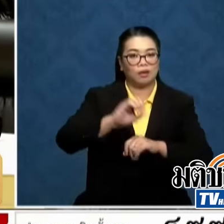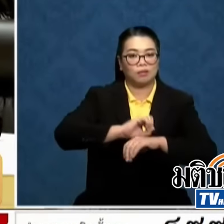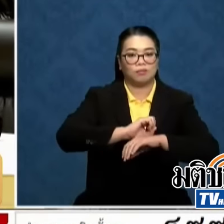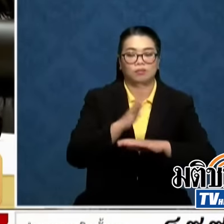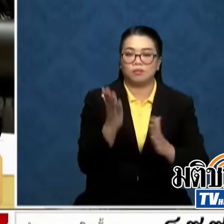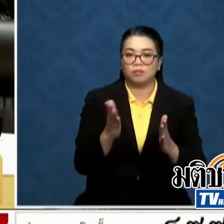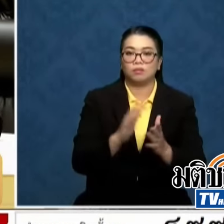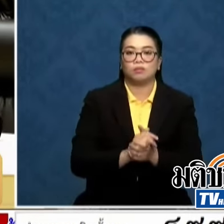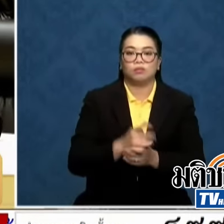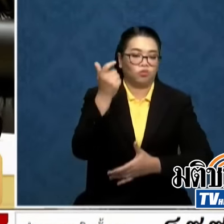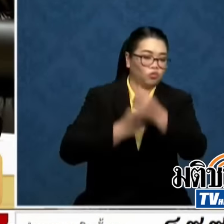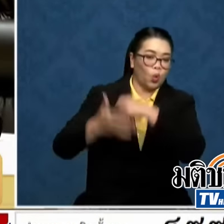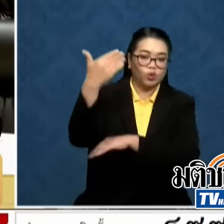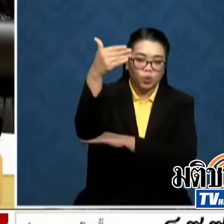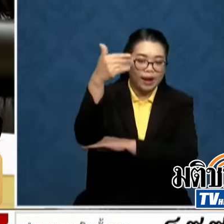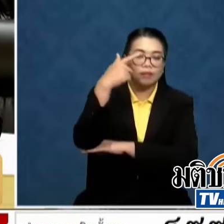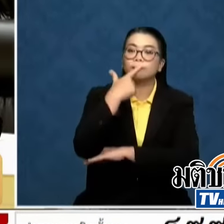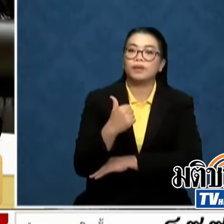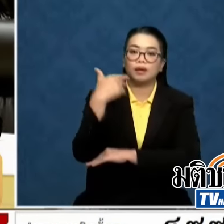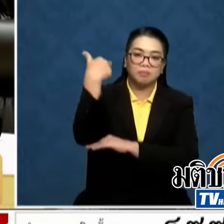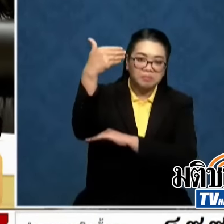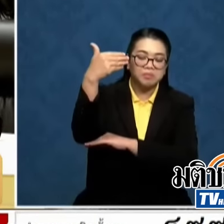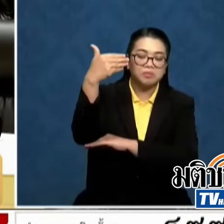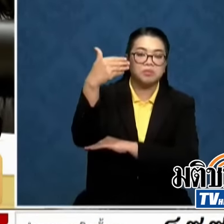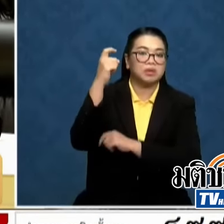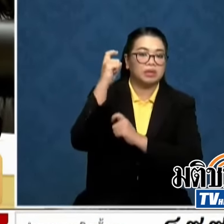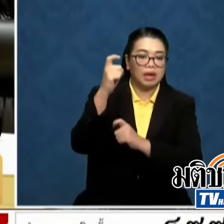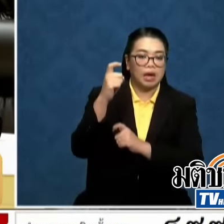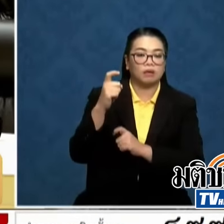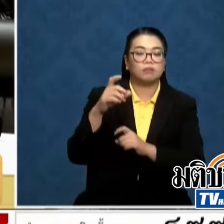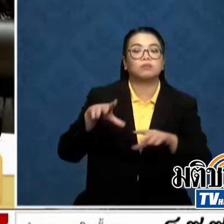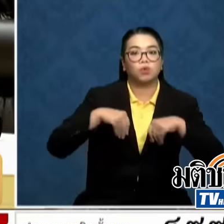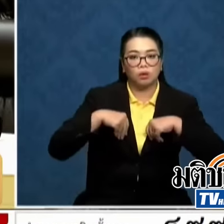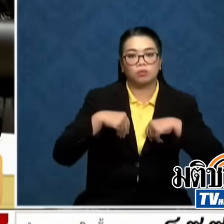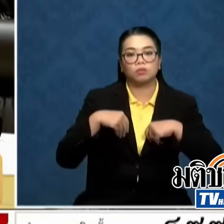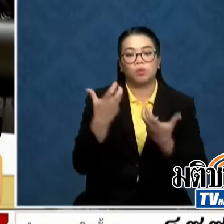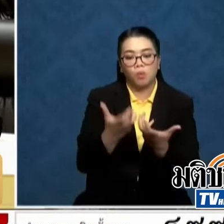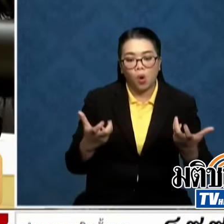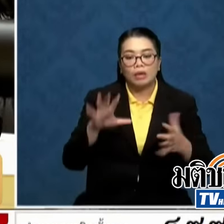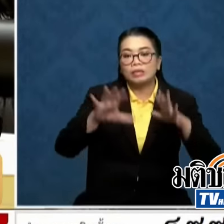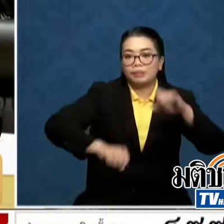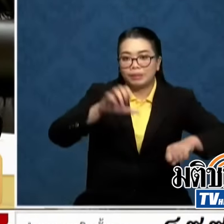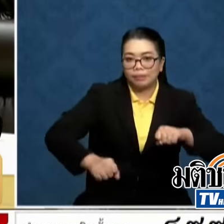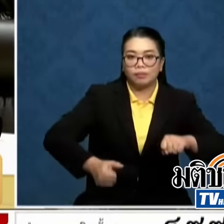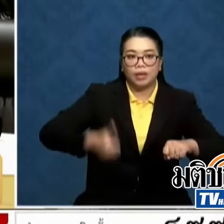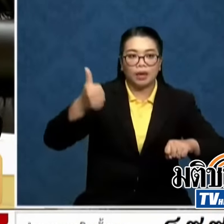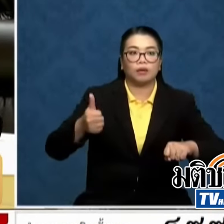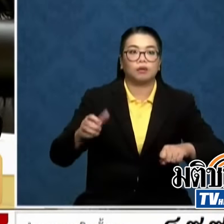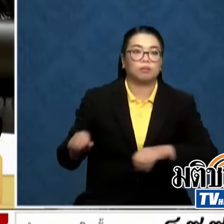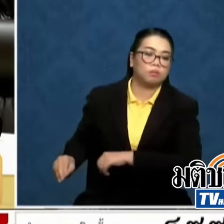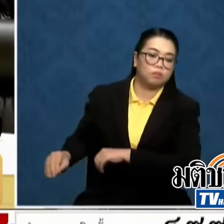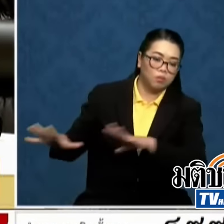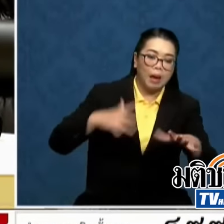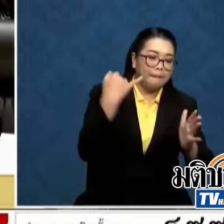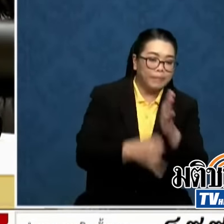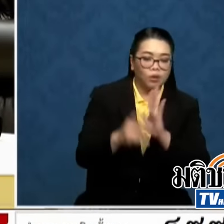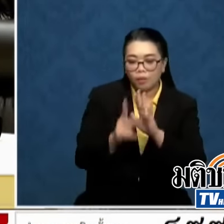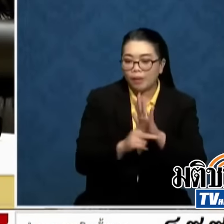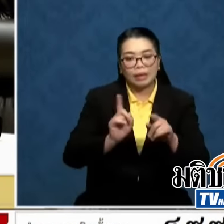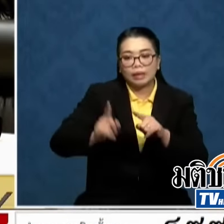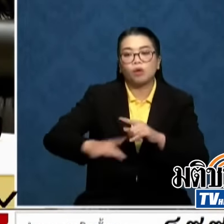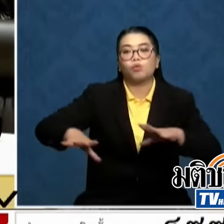ยักชักธงแดงชักธงแดงคืออนุญาตอนุโลมอุปกรณ์การจับปลาทุกชนิดอาจจะผิดกฎหมายบ้